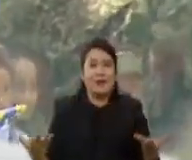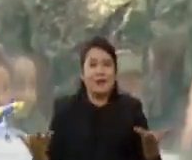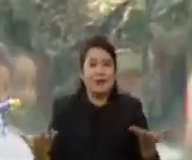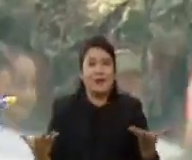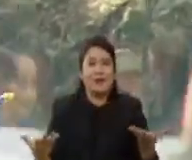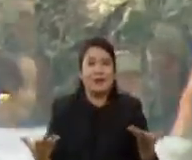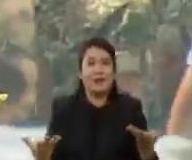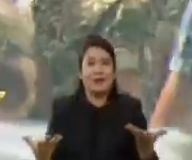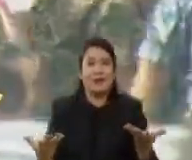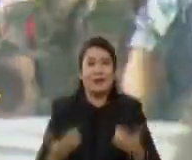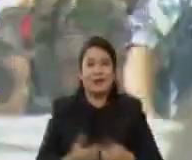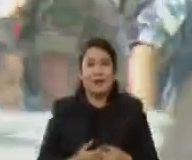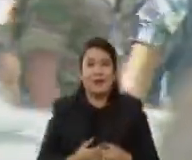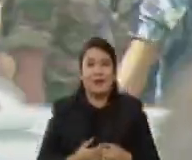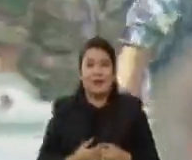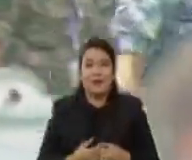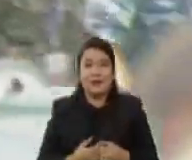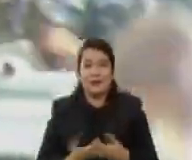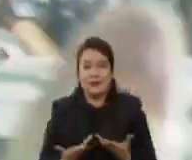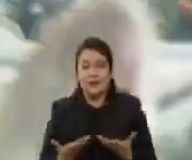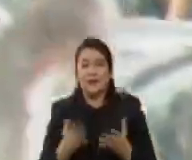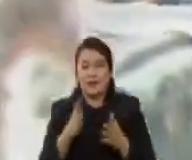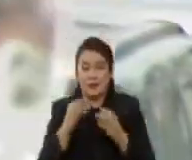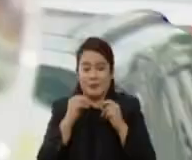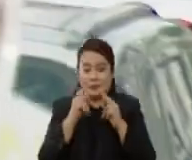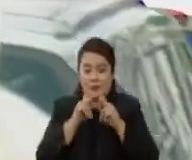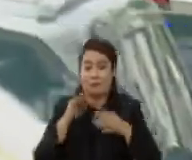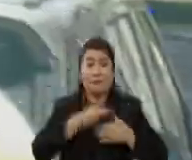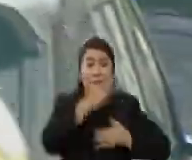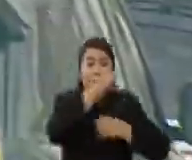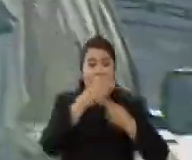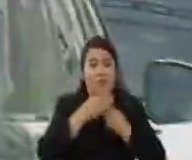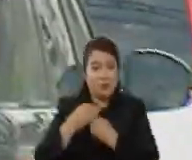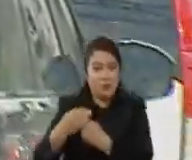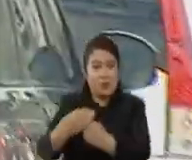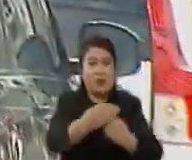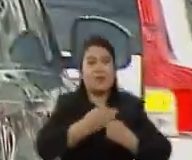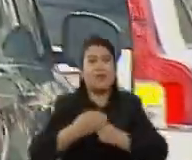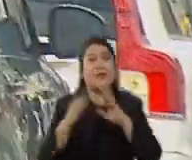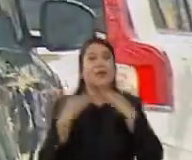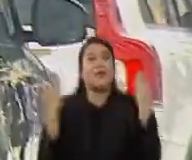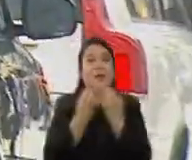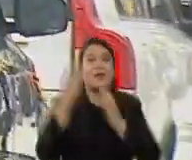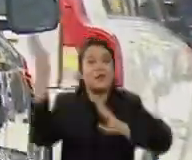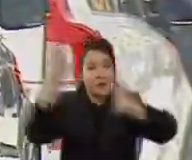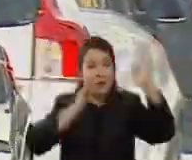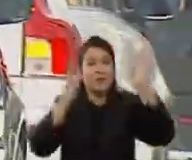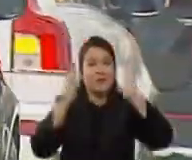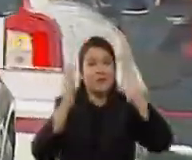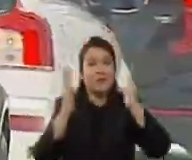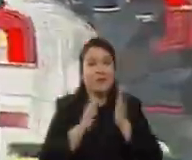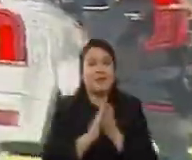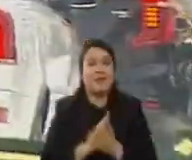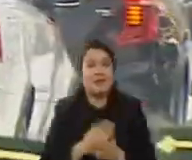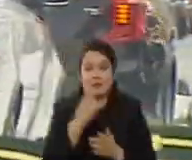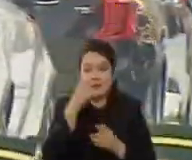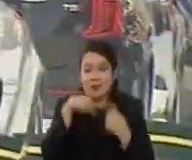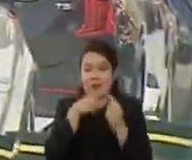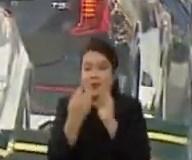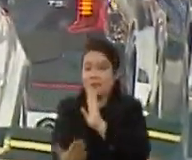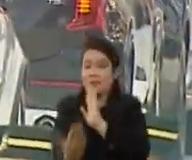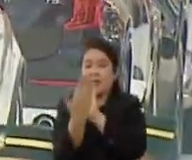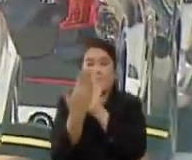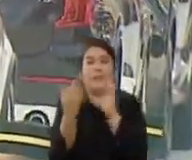kepada negara. Semangat kesatuan keluarga Malaysia menjadi penawar tatkala saat getir berdepan